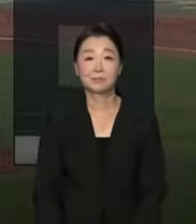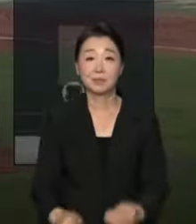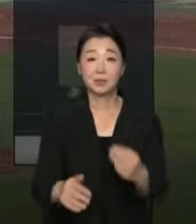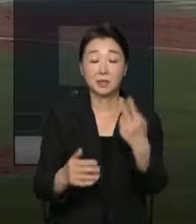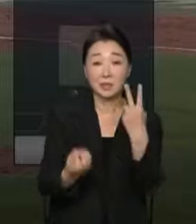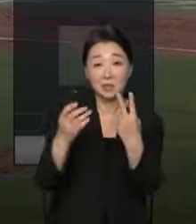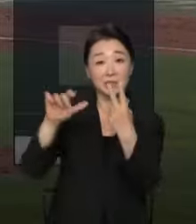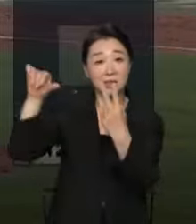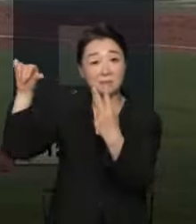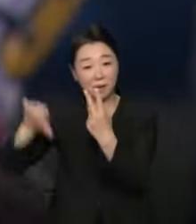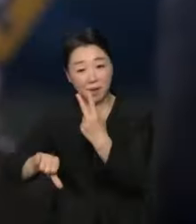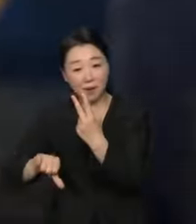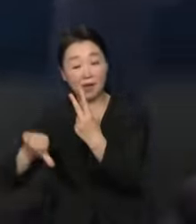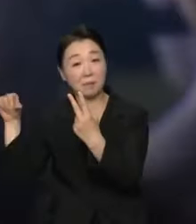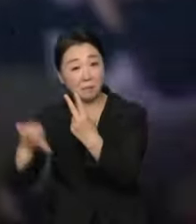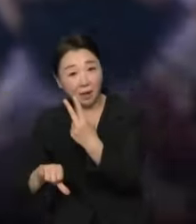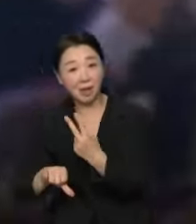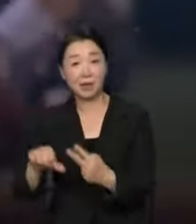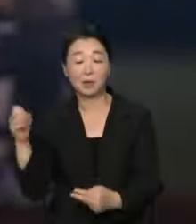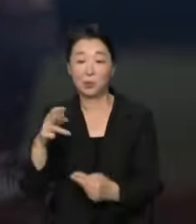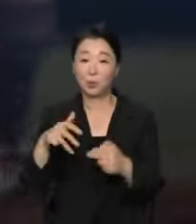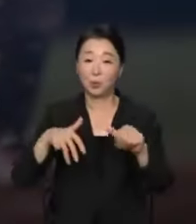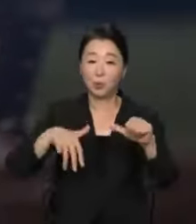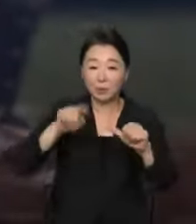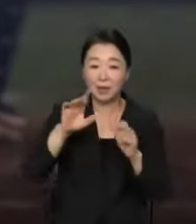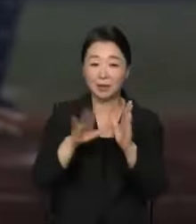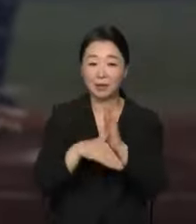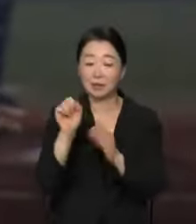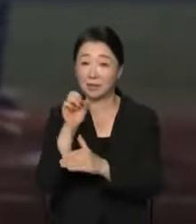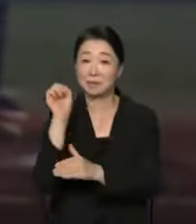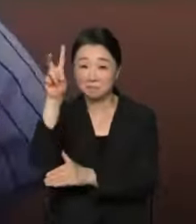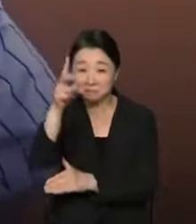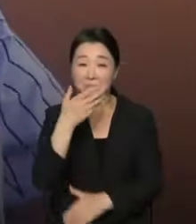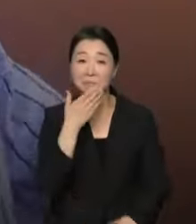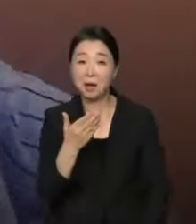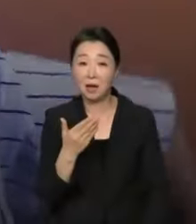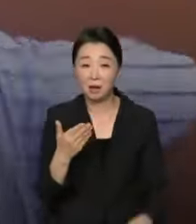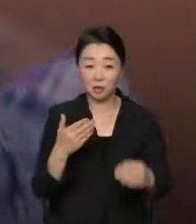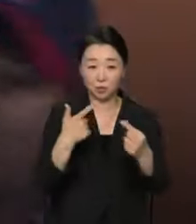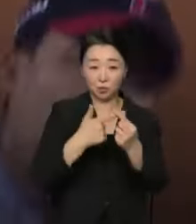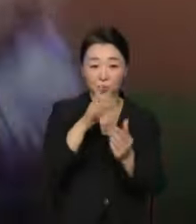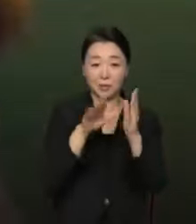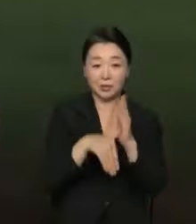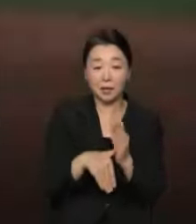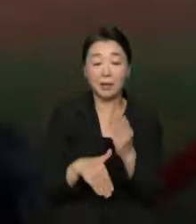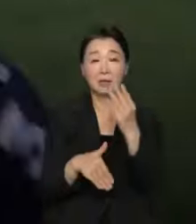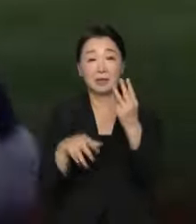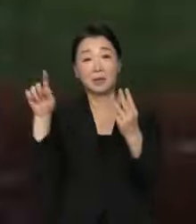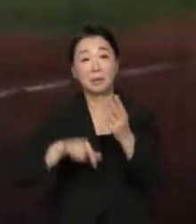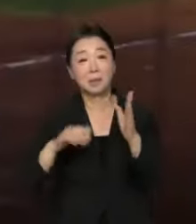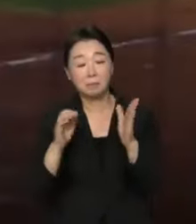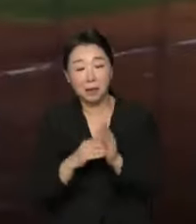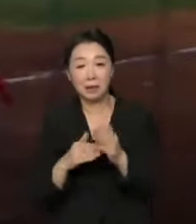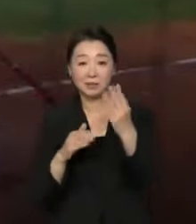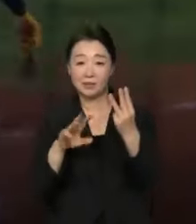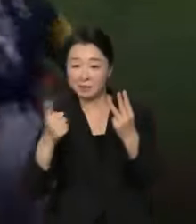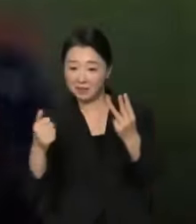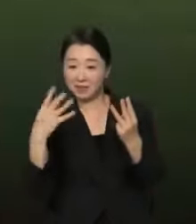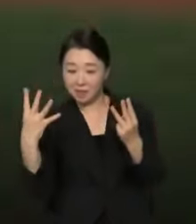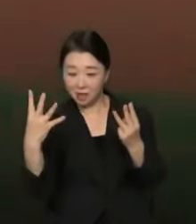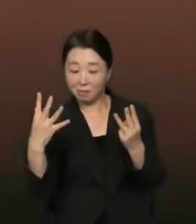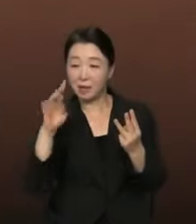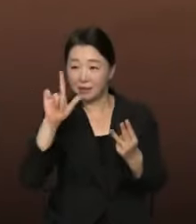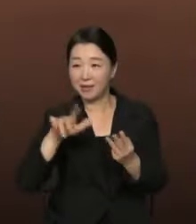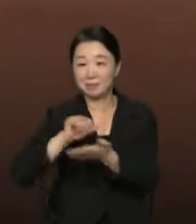2패로 맞선 5차전에서 다시 선발 등판한 임창규. 6이닝 3피 안타 1실점 3진 4개로 KT